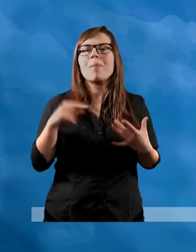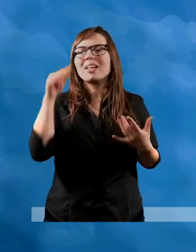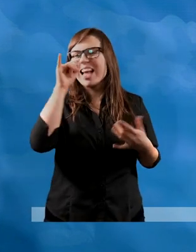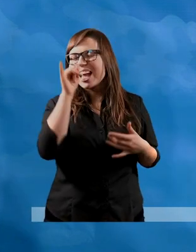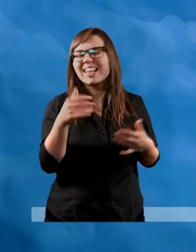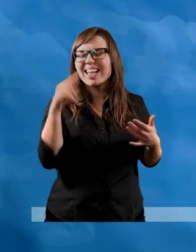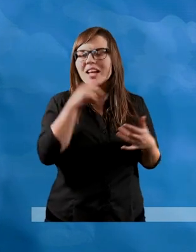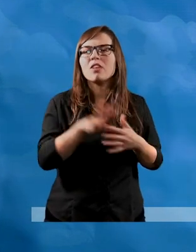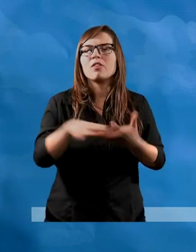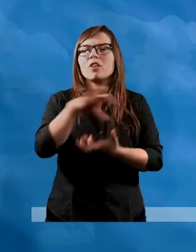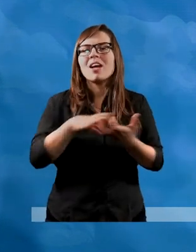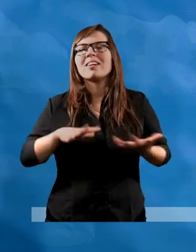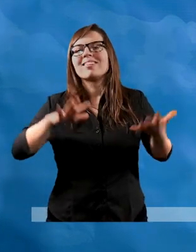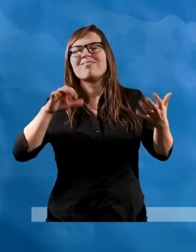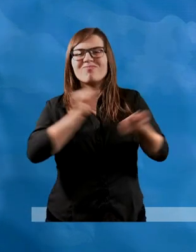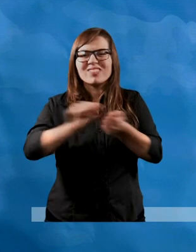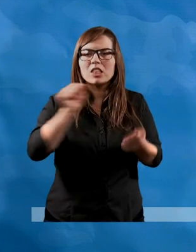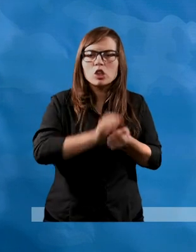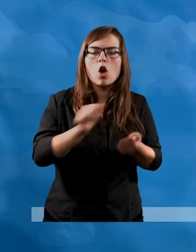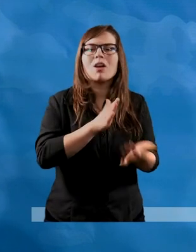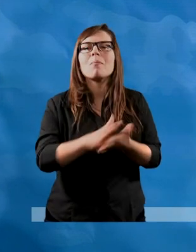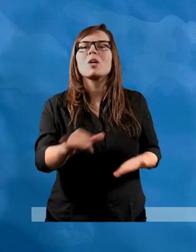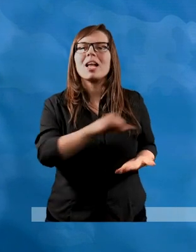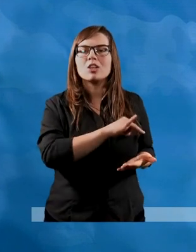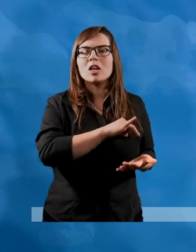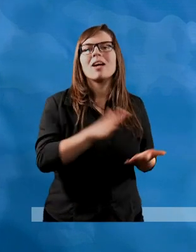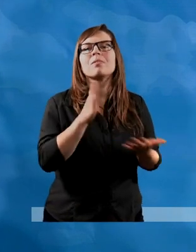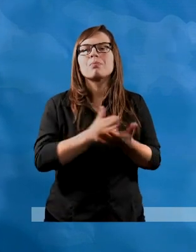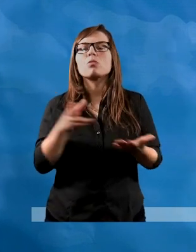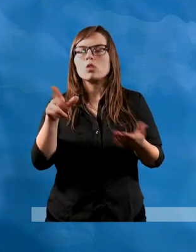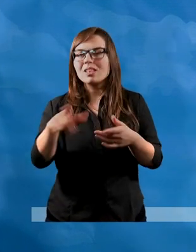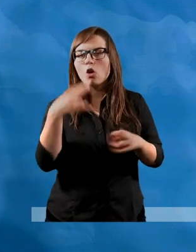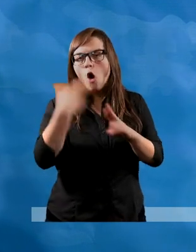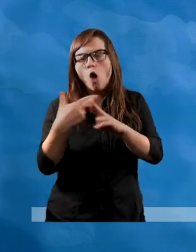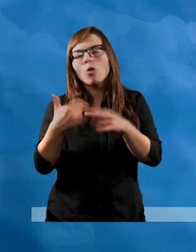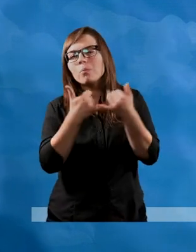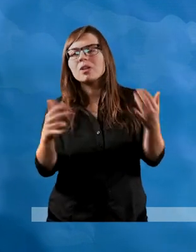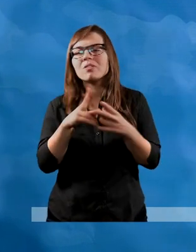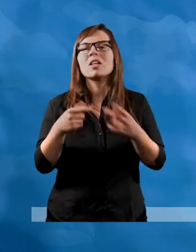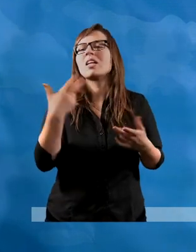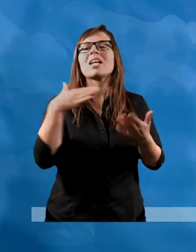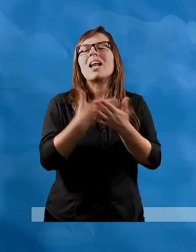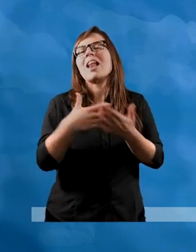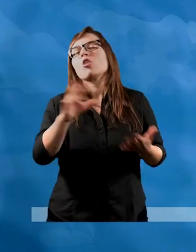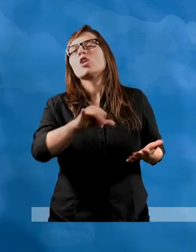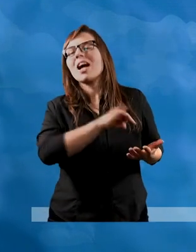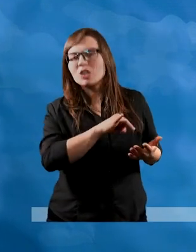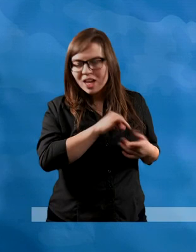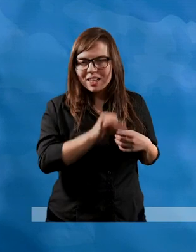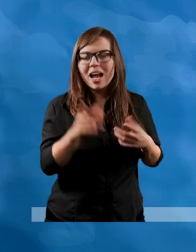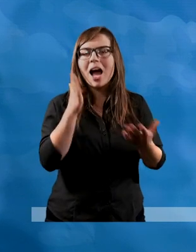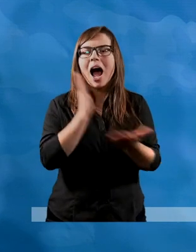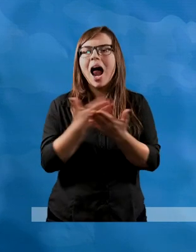w świecie zdeformowanym przez grzech, który się objawia też i w chorobach, tak? Inaczej nie dlatego, że ktoś grzeszy, tylko po